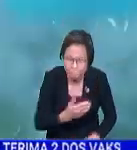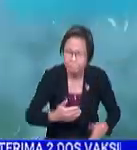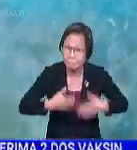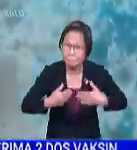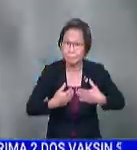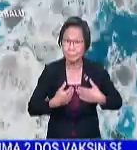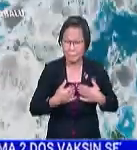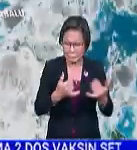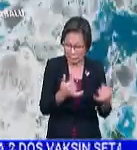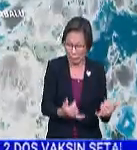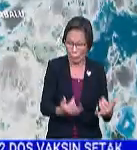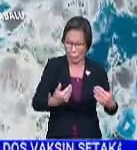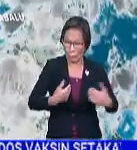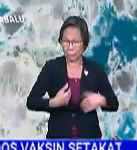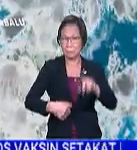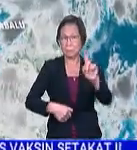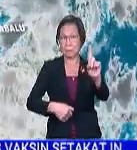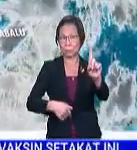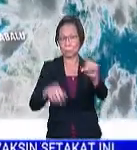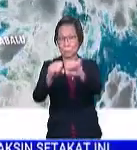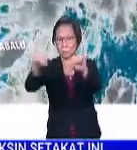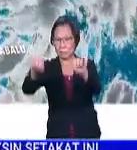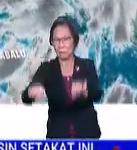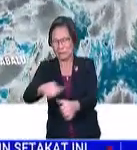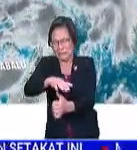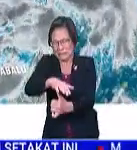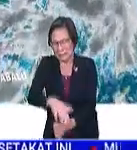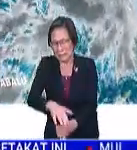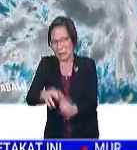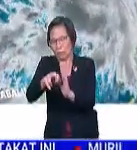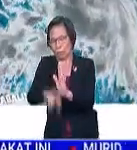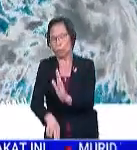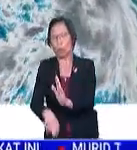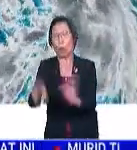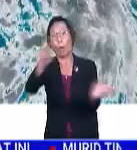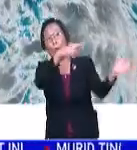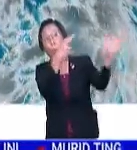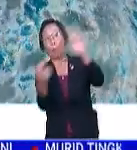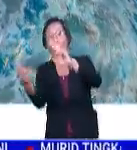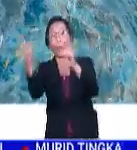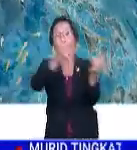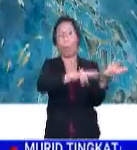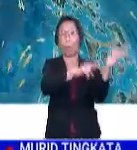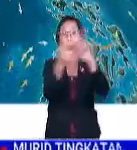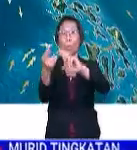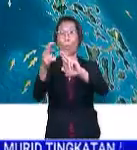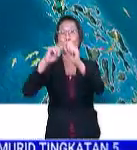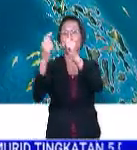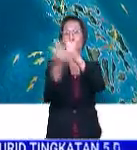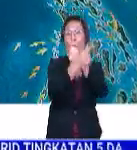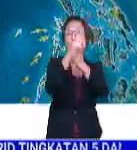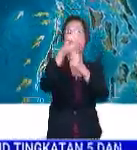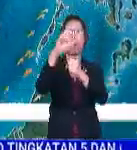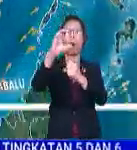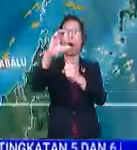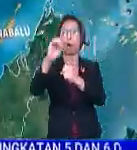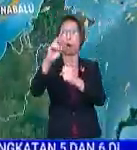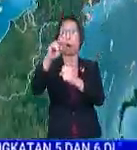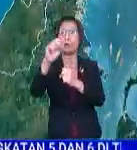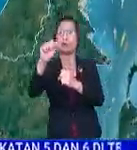sejahtera. Pada ketika ini terdapat satu sistem tekanan rendah iaitu Ribut Tropika Conson yang kini